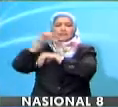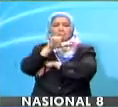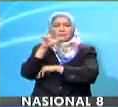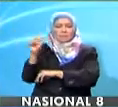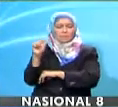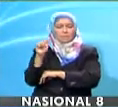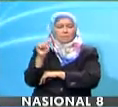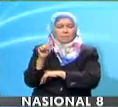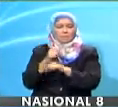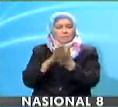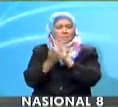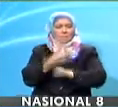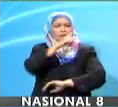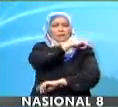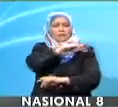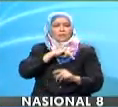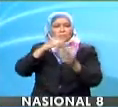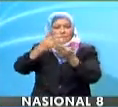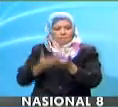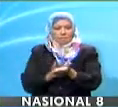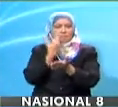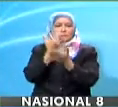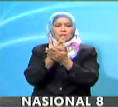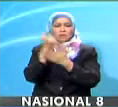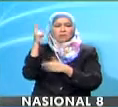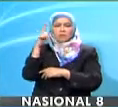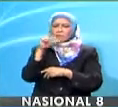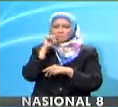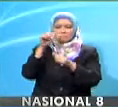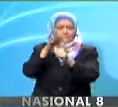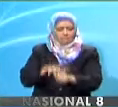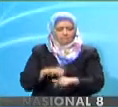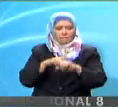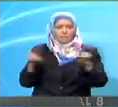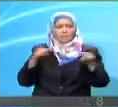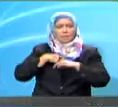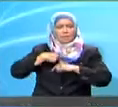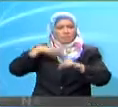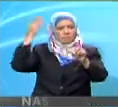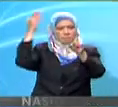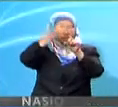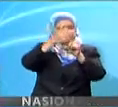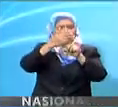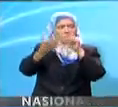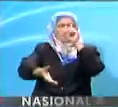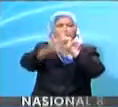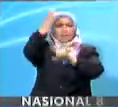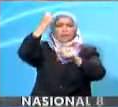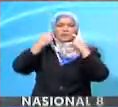Menjadi kapten baru Liverpool bukan satu tekanan buatnya dan berazam meneruskan pencapaian cemerlang The Reds sebelum